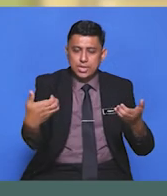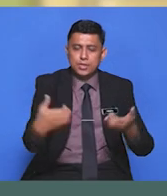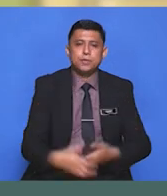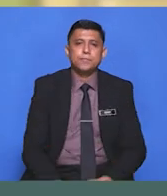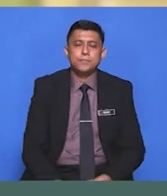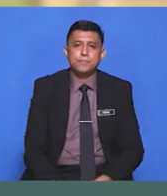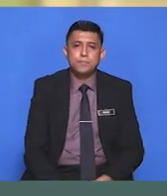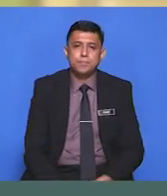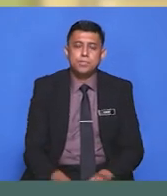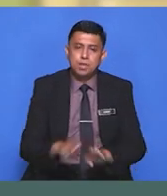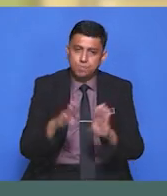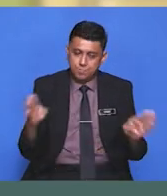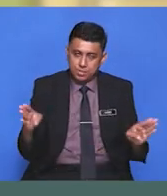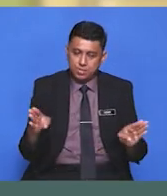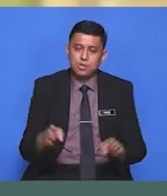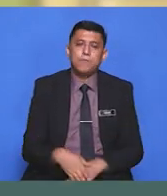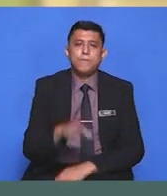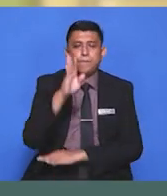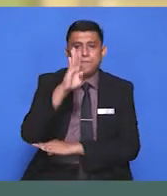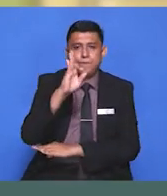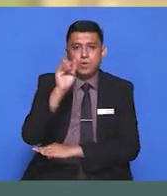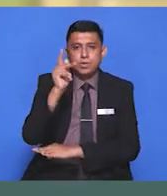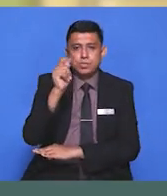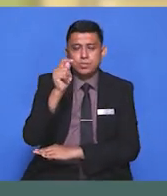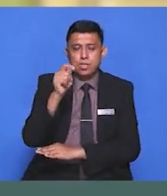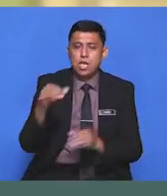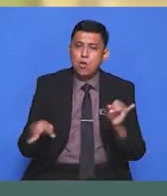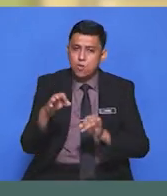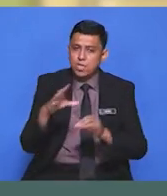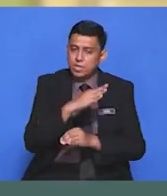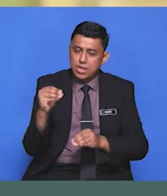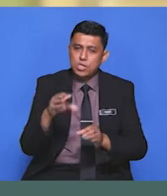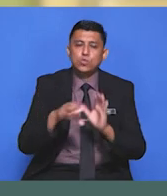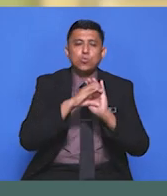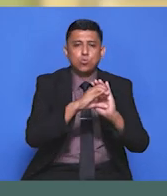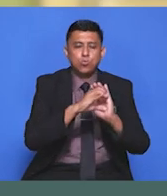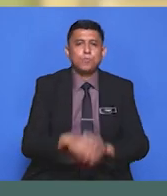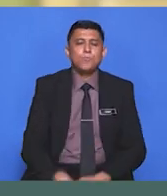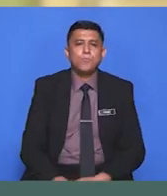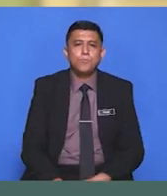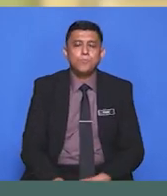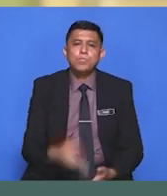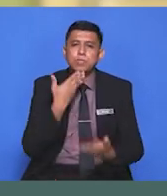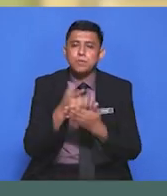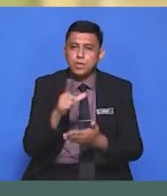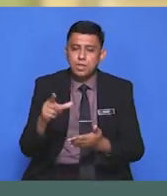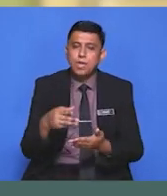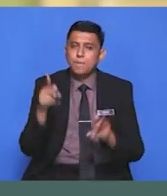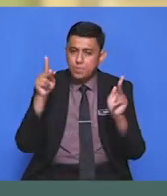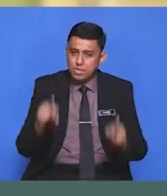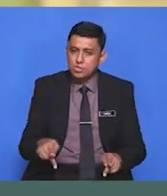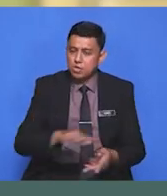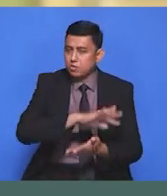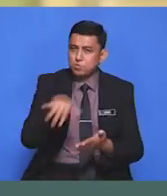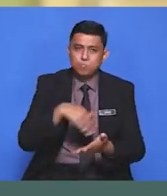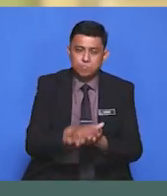ketiga. Bezakan antara fakta, huraian dan juga contoh. Baiklah para pelajar sekalian,